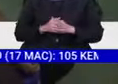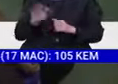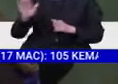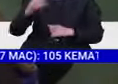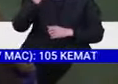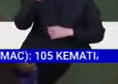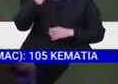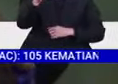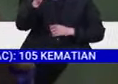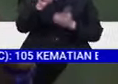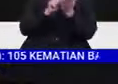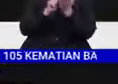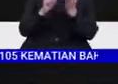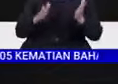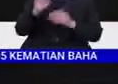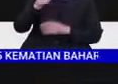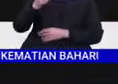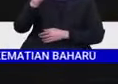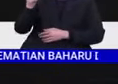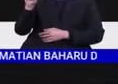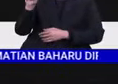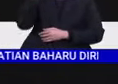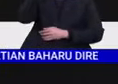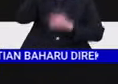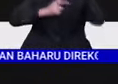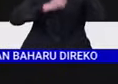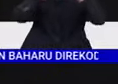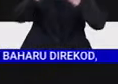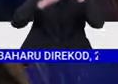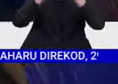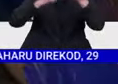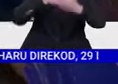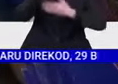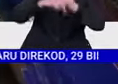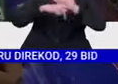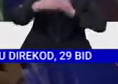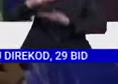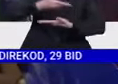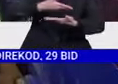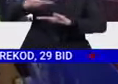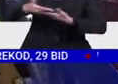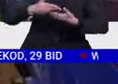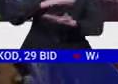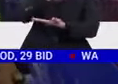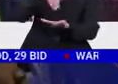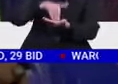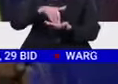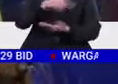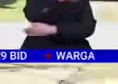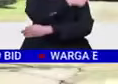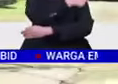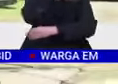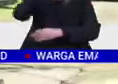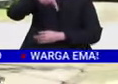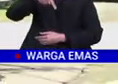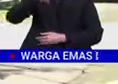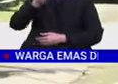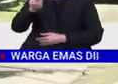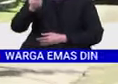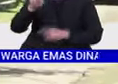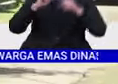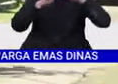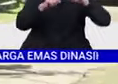berkata demikian kepada pemberita arti m ketika membuat lawatan dalam program outreach di pusat pemberian vaksin PV